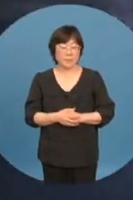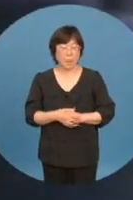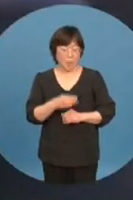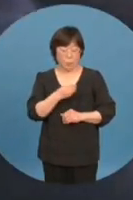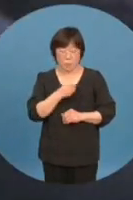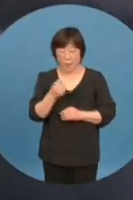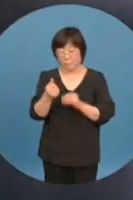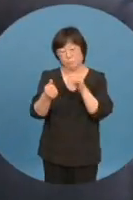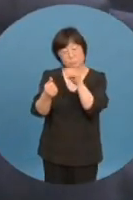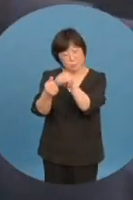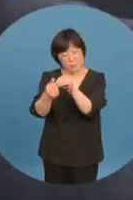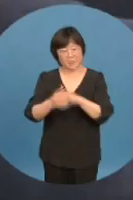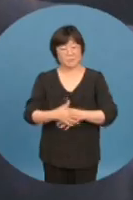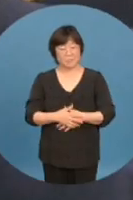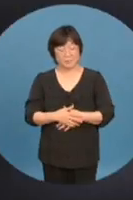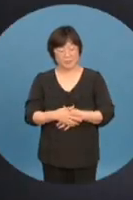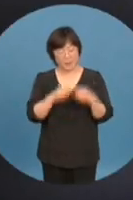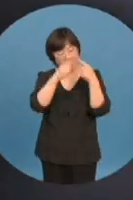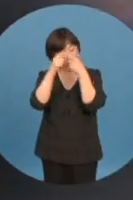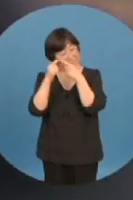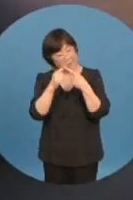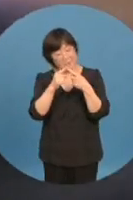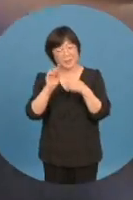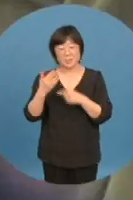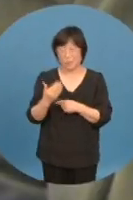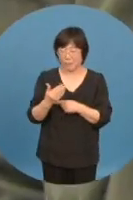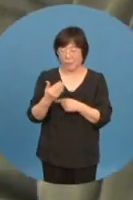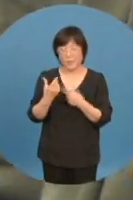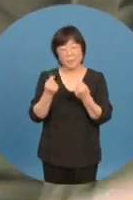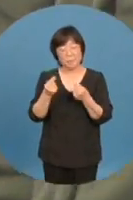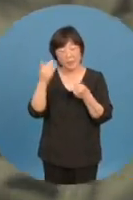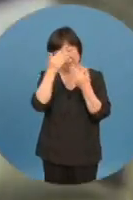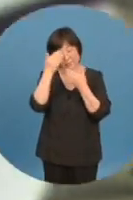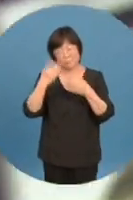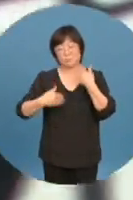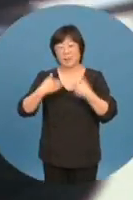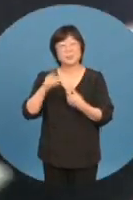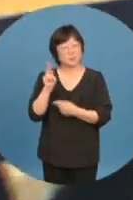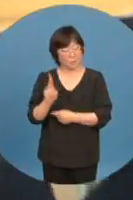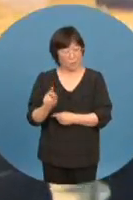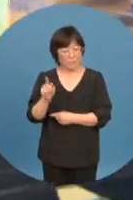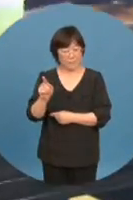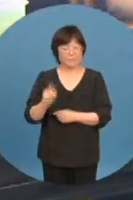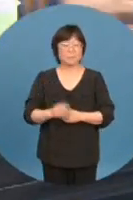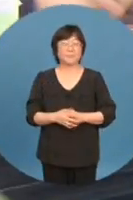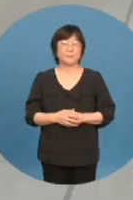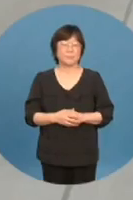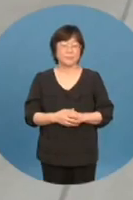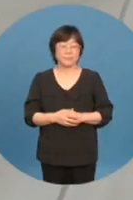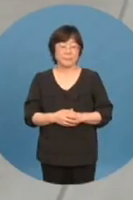胸につけてもらいます。照れくさいけど、やっぱり嬉しそうですね。